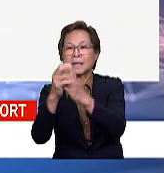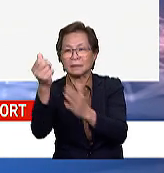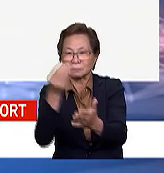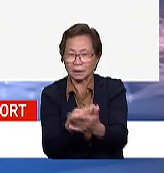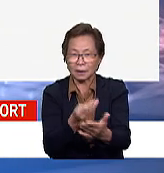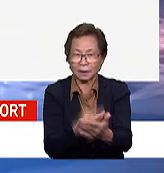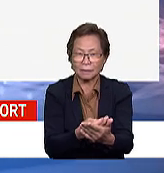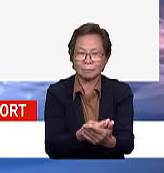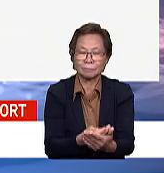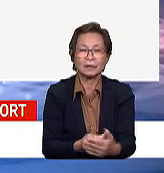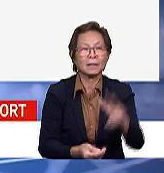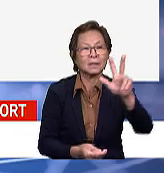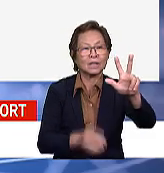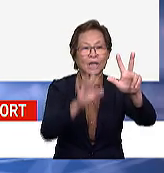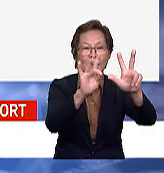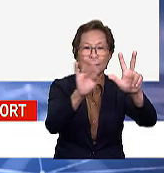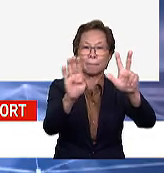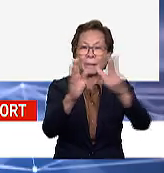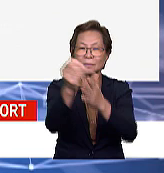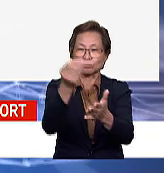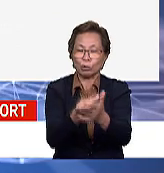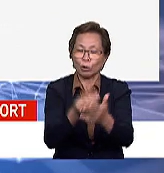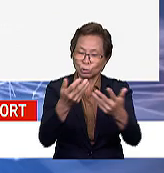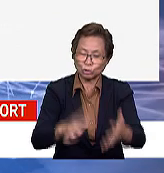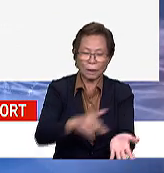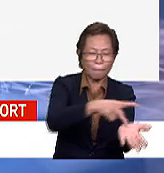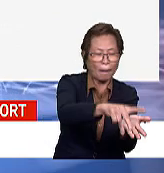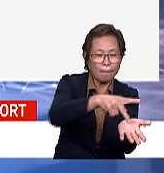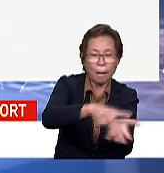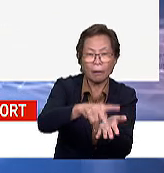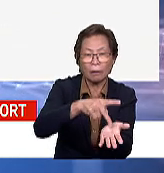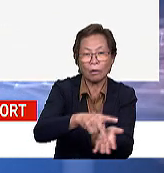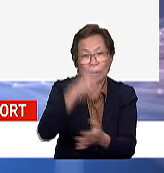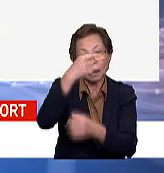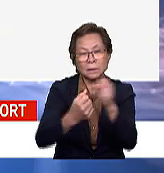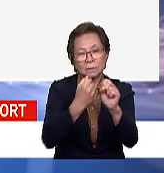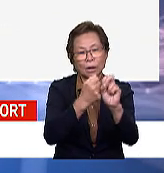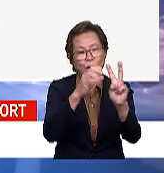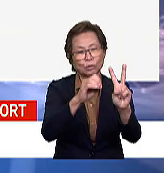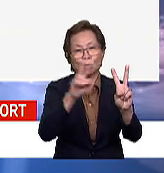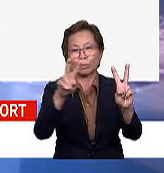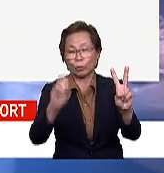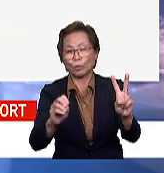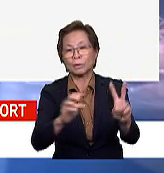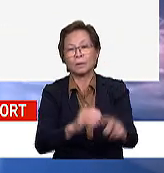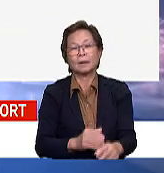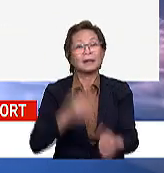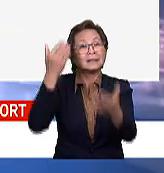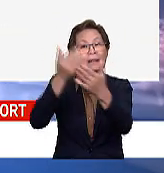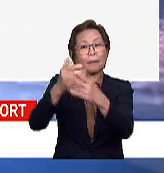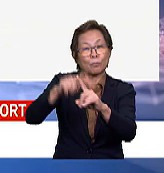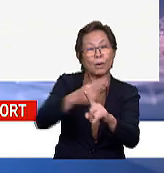minggir sebanyak 38 Billionaire telah pun dibelanjakan bagi tahun 2020 dan sehingga